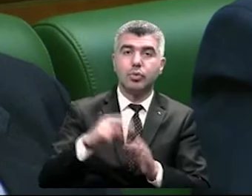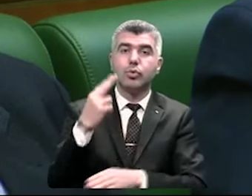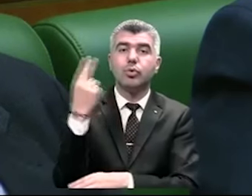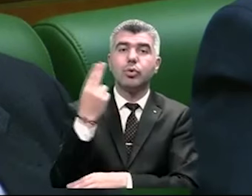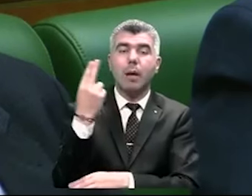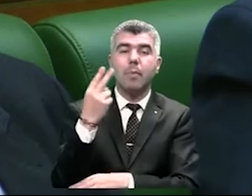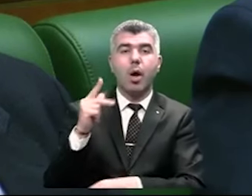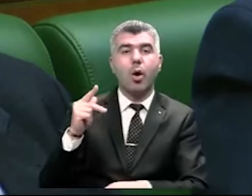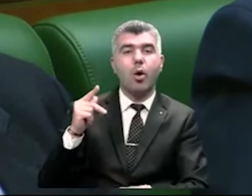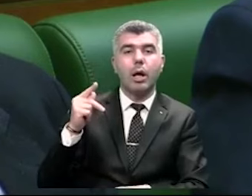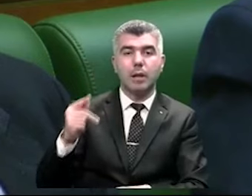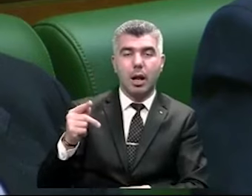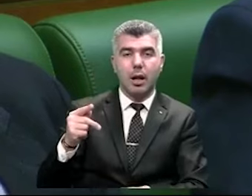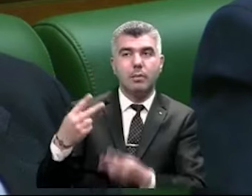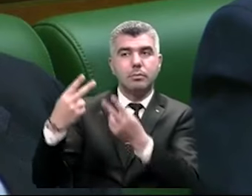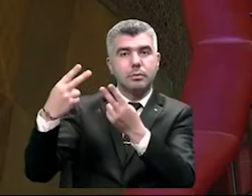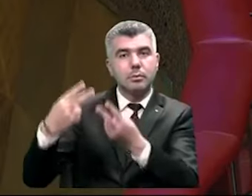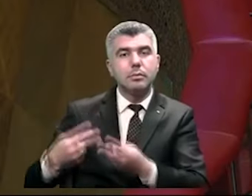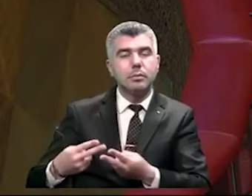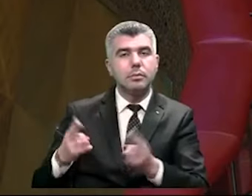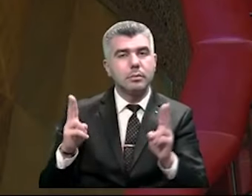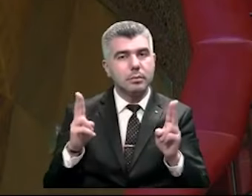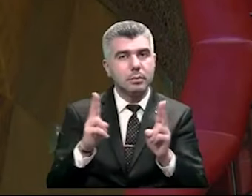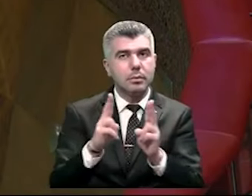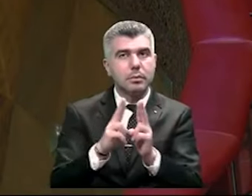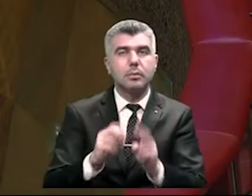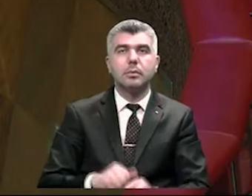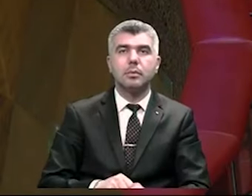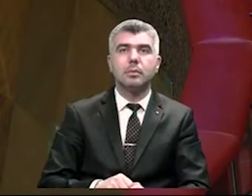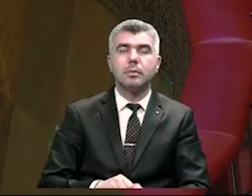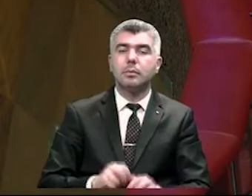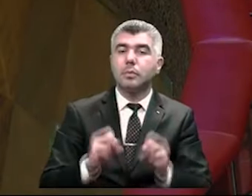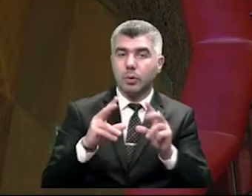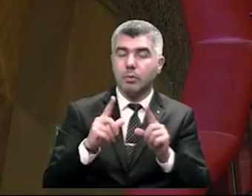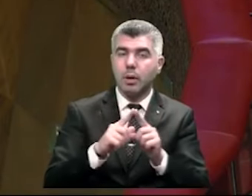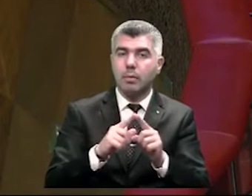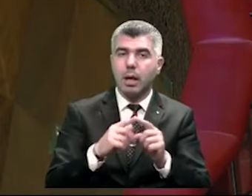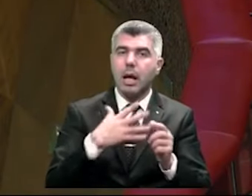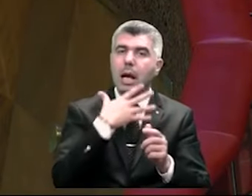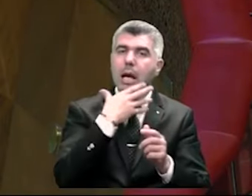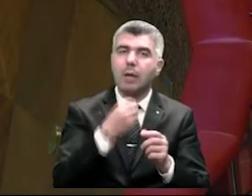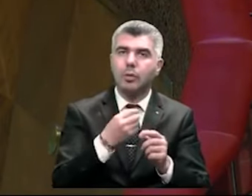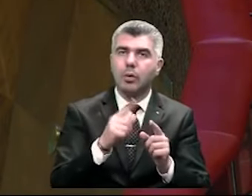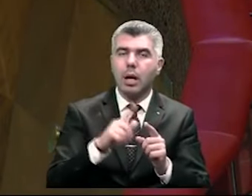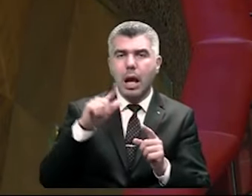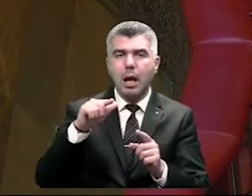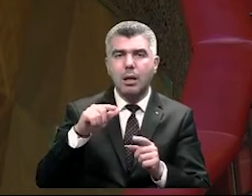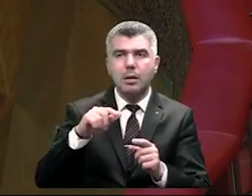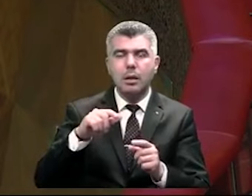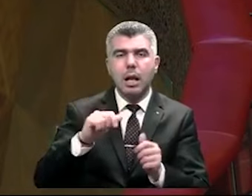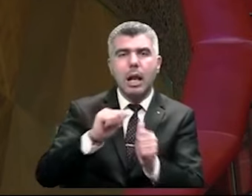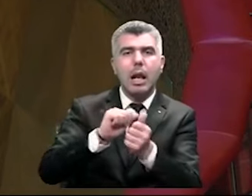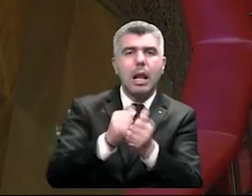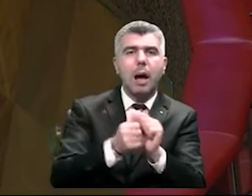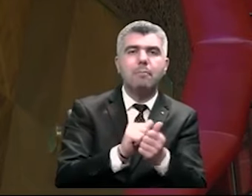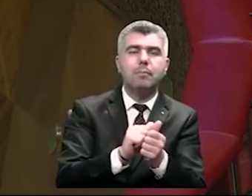القنيطره اللي غادي نستقبلهم باش باش باش نعترف بهم وما كينش غير تما كين جميع الالعاب اللي كدوز